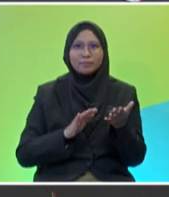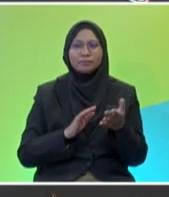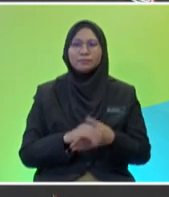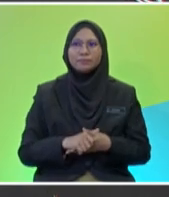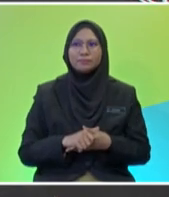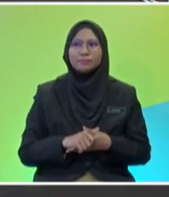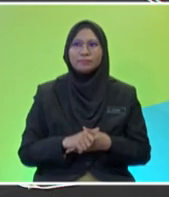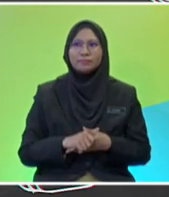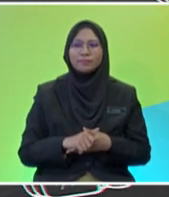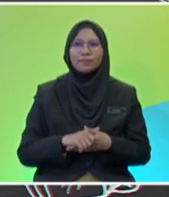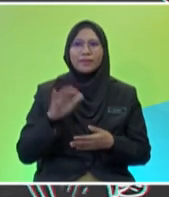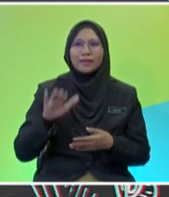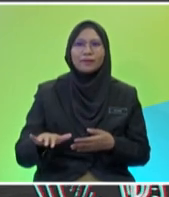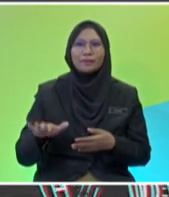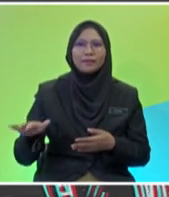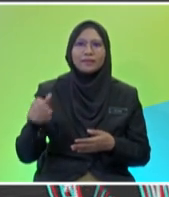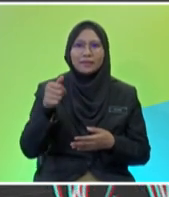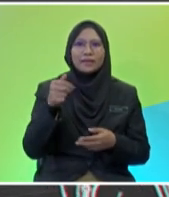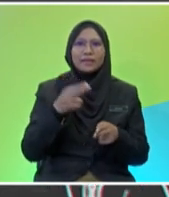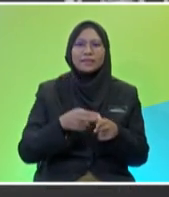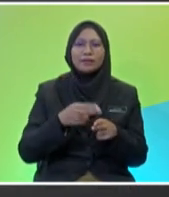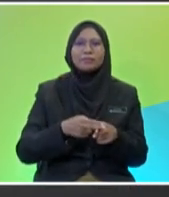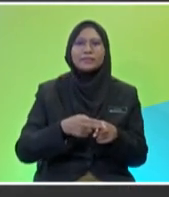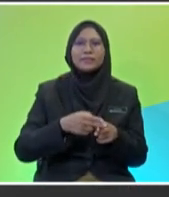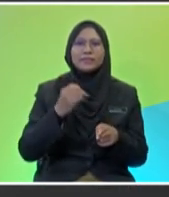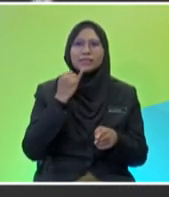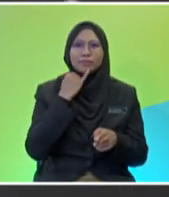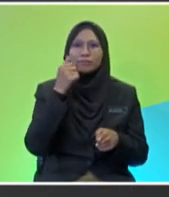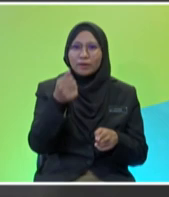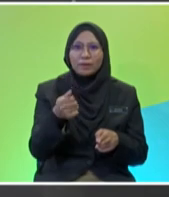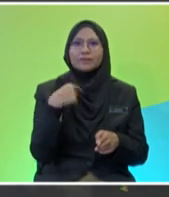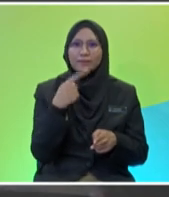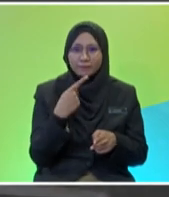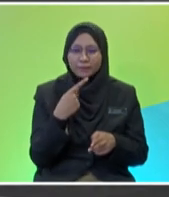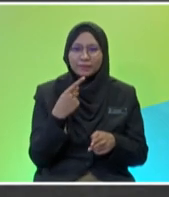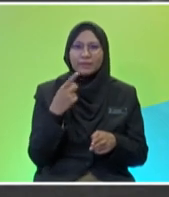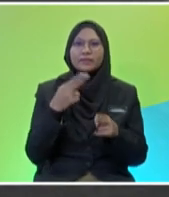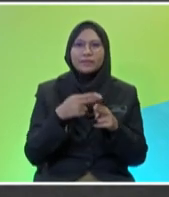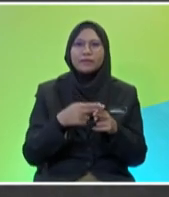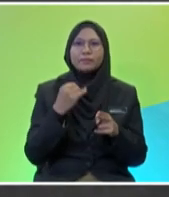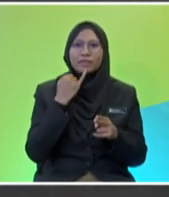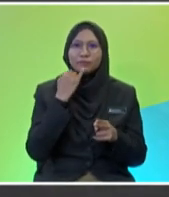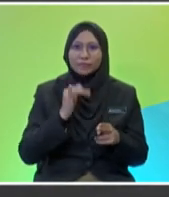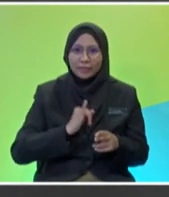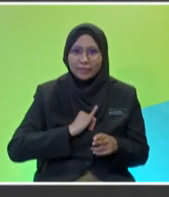adik Boleh saya tahu nama ibu Ade Nama ibu saya adalah